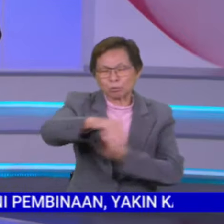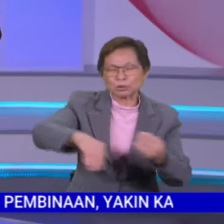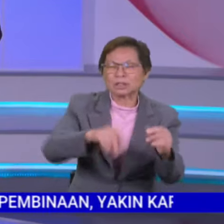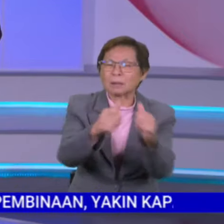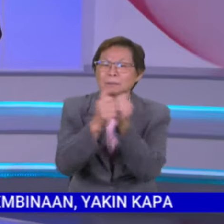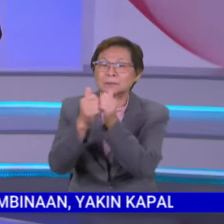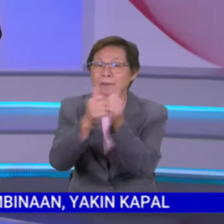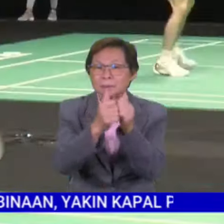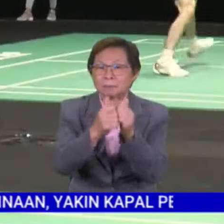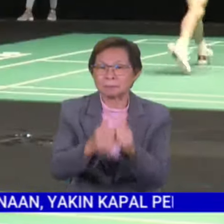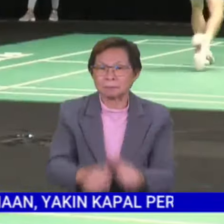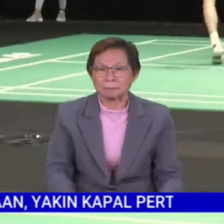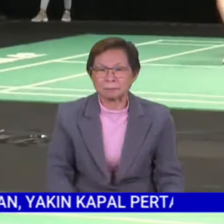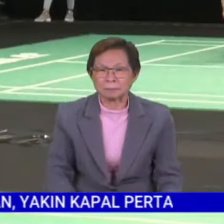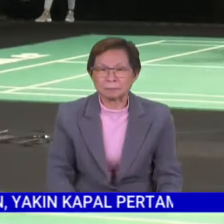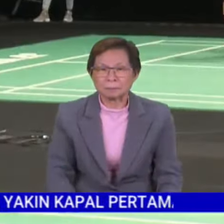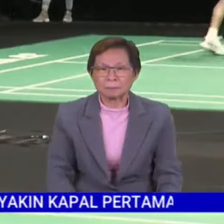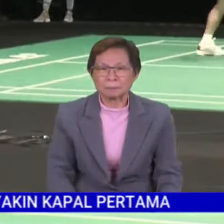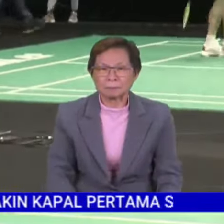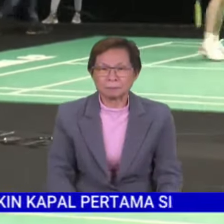pertama.